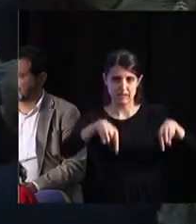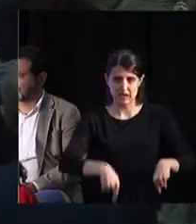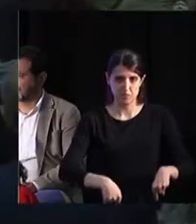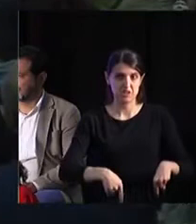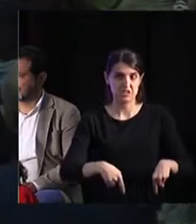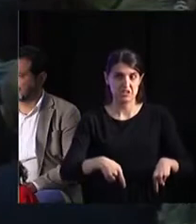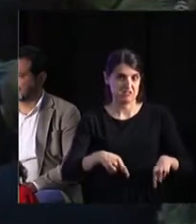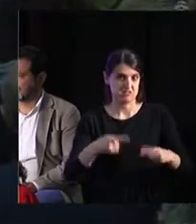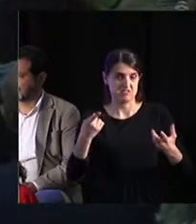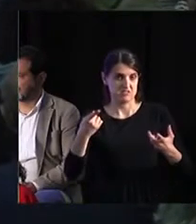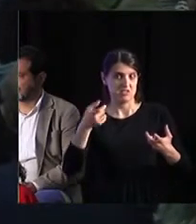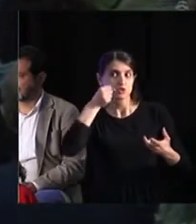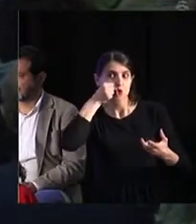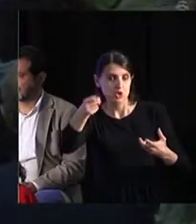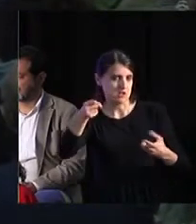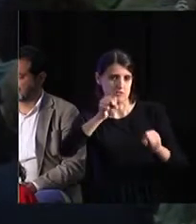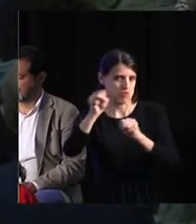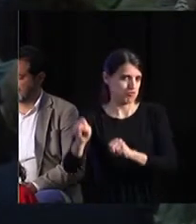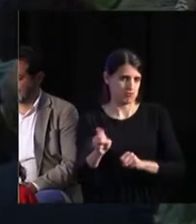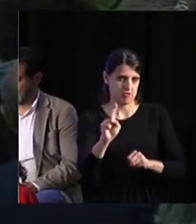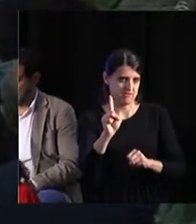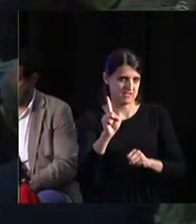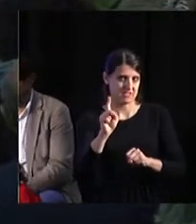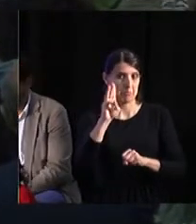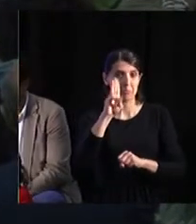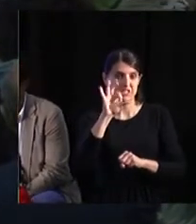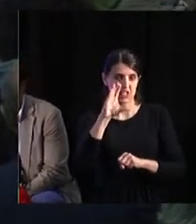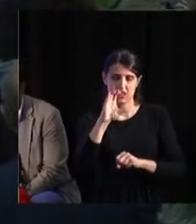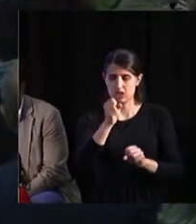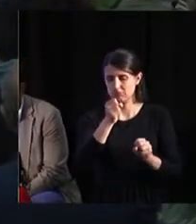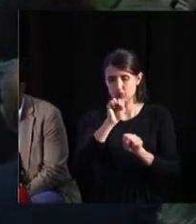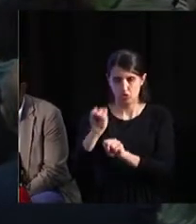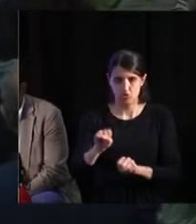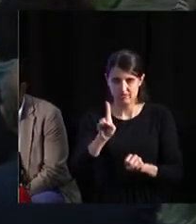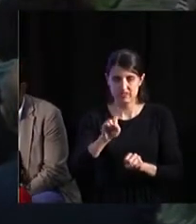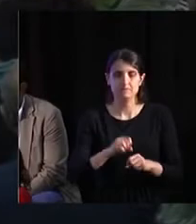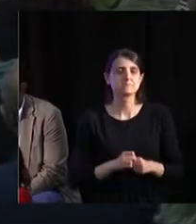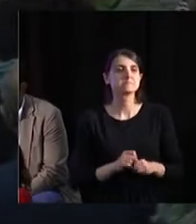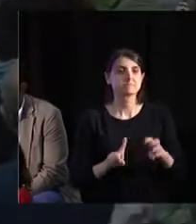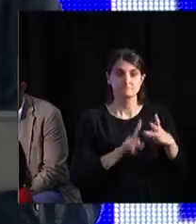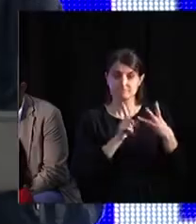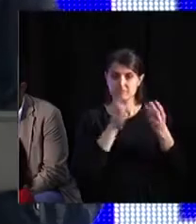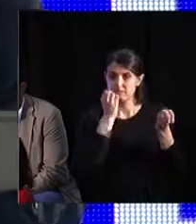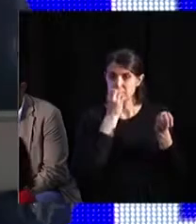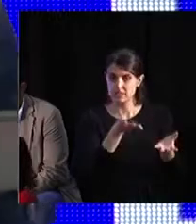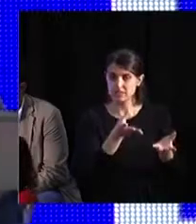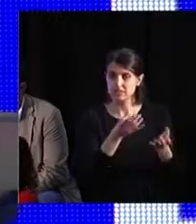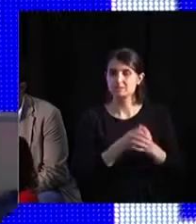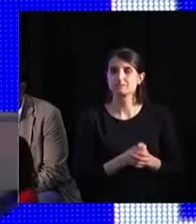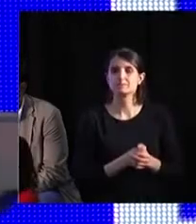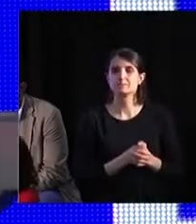ja no defensa el socialisme del PSC. I el tercer missatge